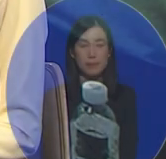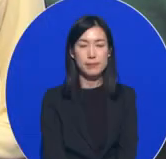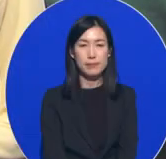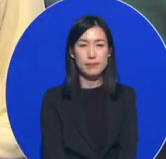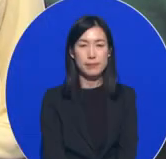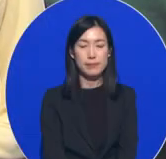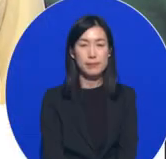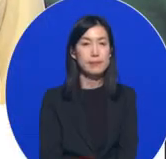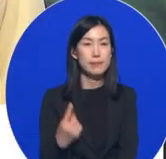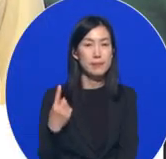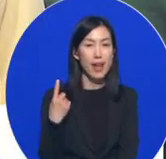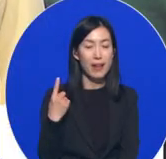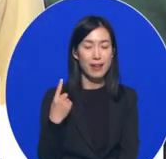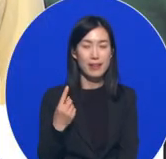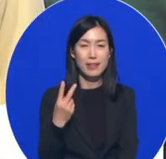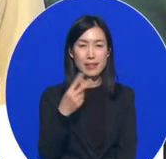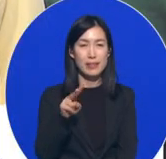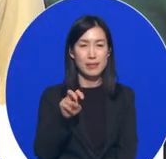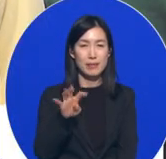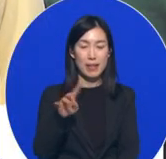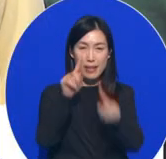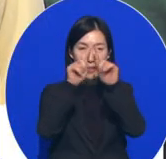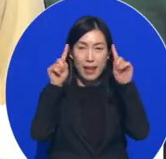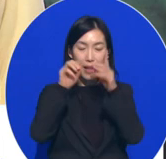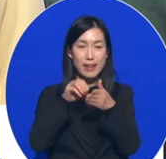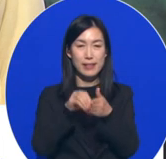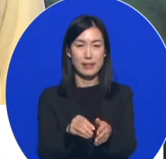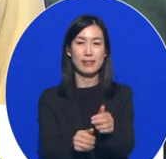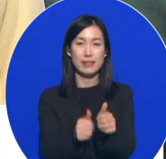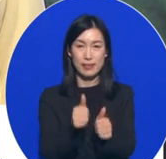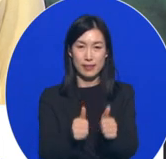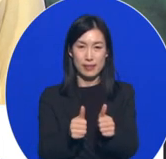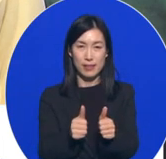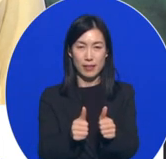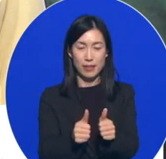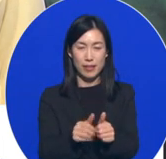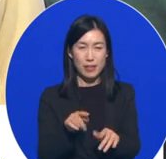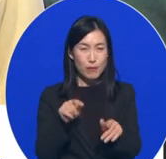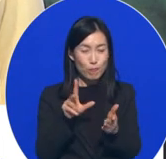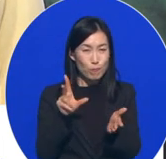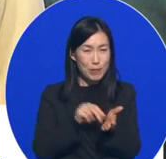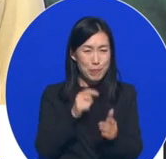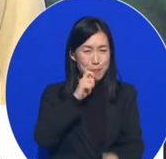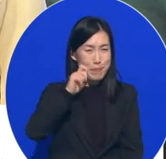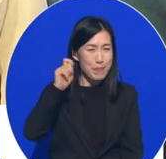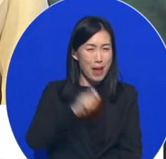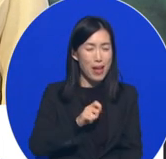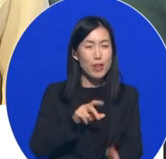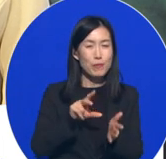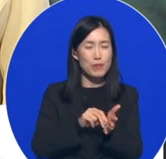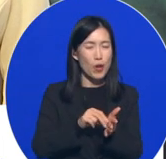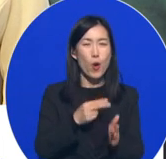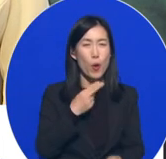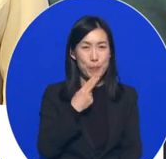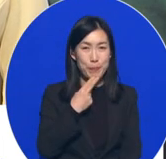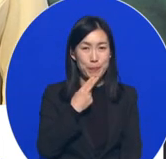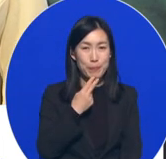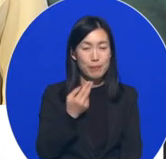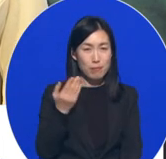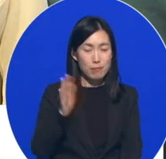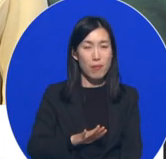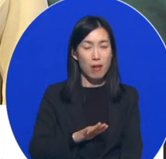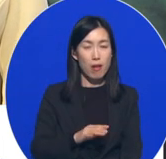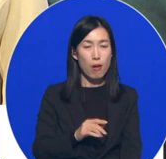들었습니다 에 치러진 2024학년도 대입 수능은 초고난도 문항인 이른바 킬러 문항 없이도